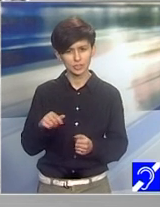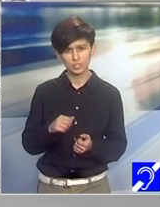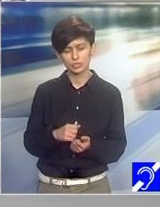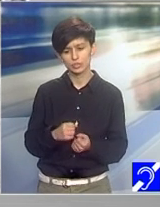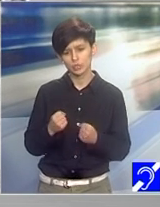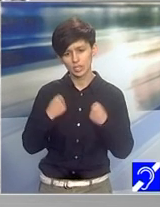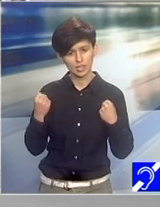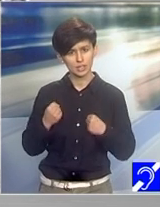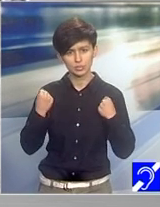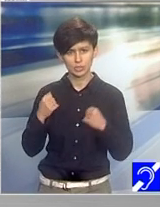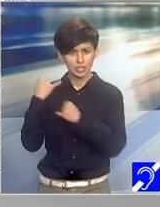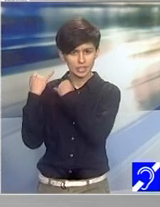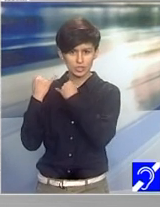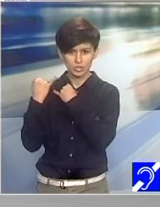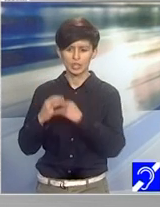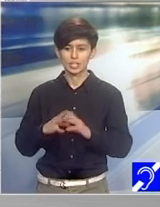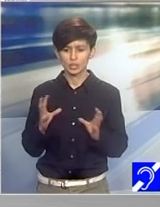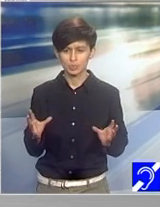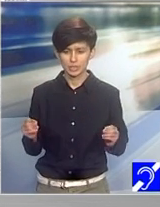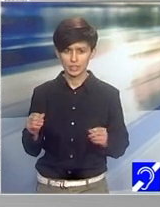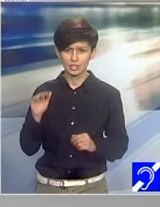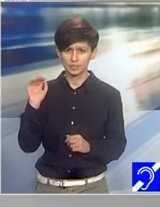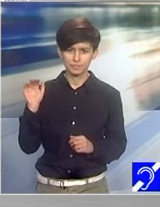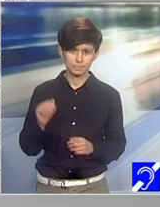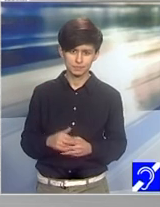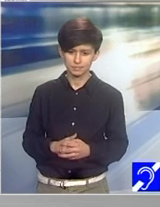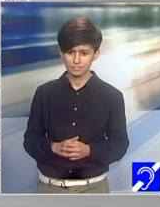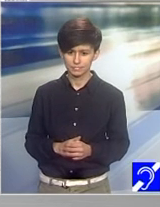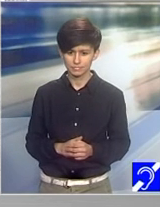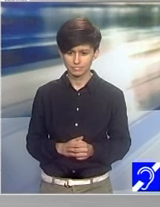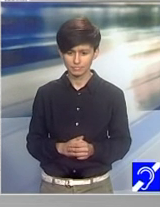în istoria României? Domnule Sălăgean.